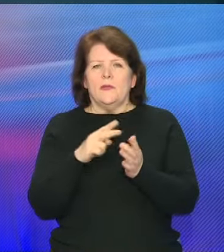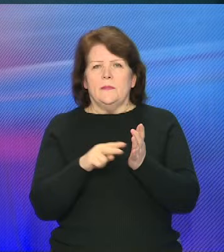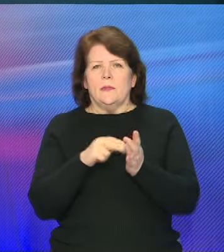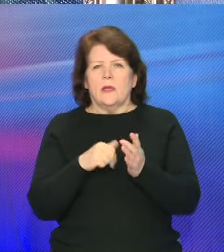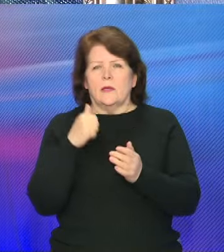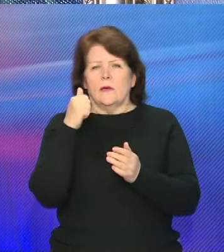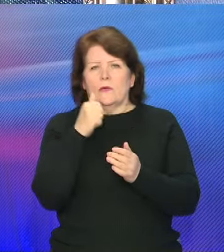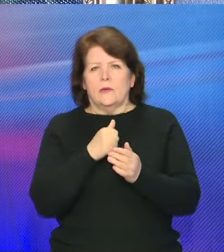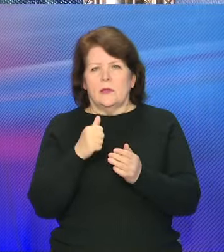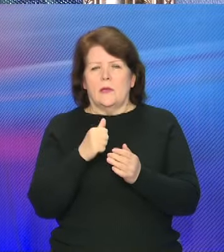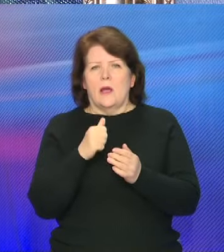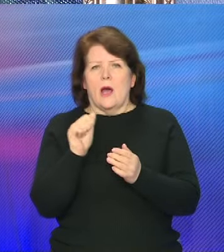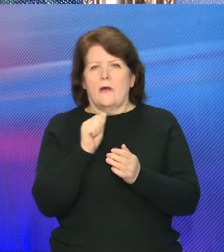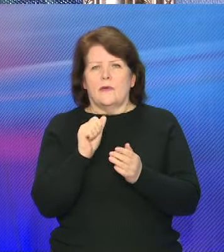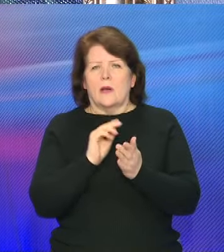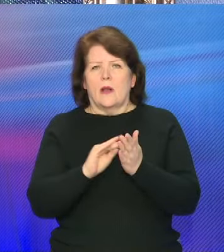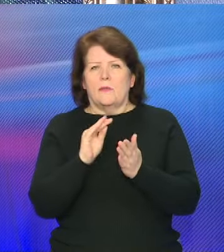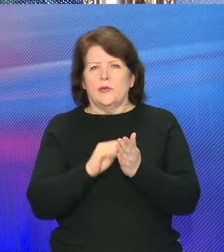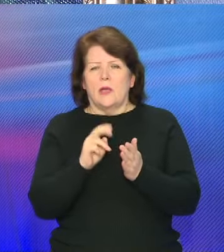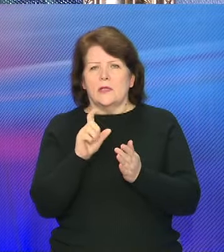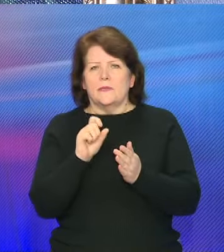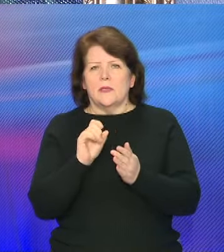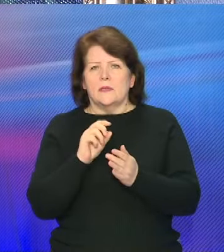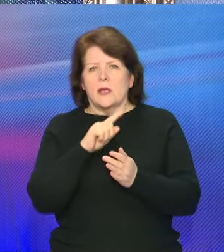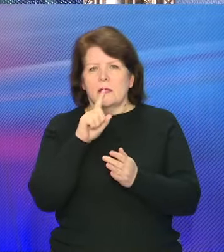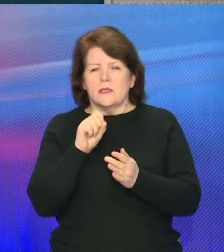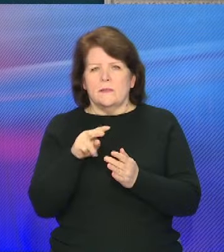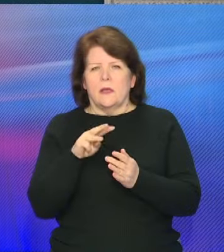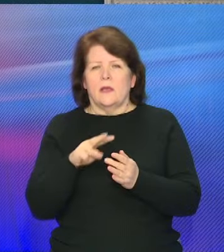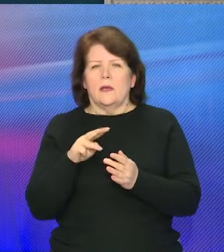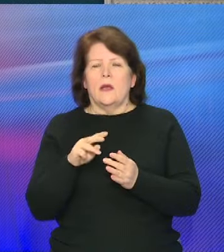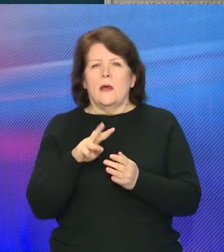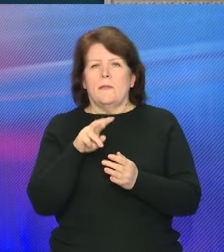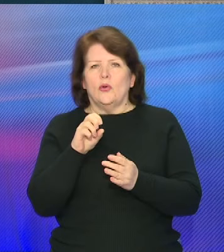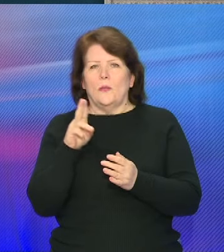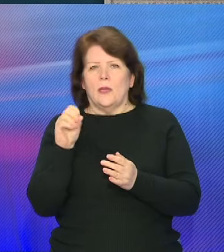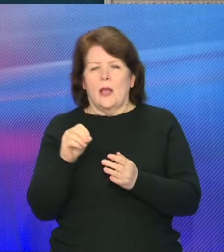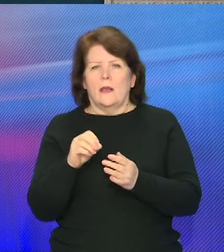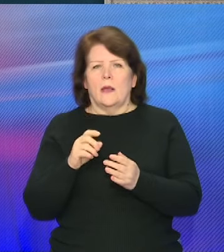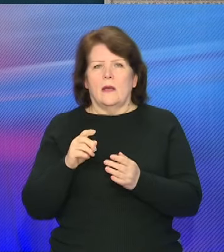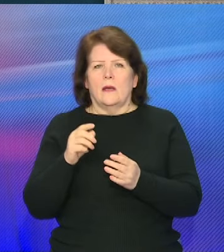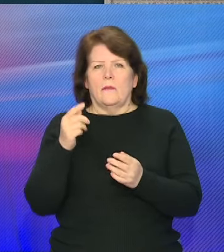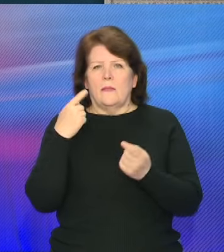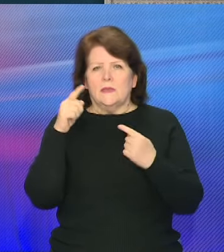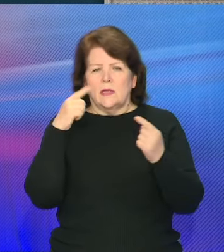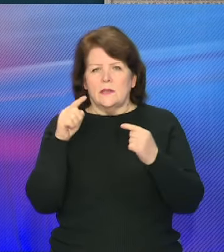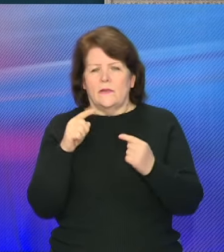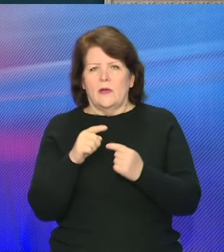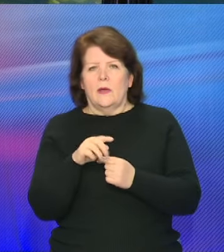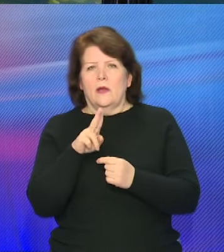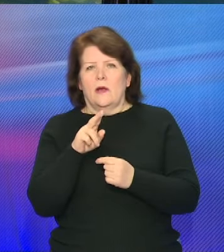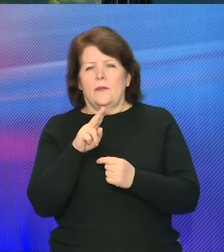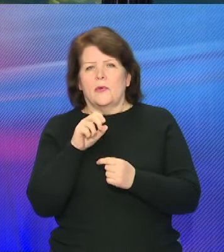годы мастак працавал в стиле экспрессионизму и монументального мастацтва. У 80-е захопился стилями промянизм и